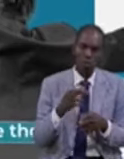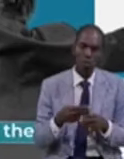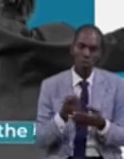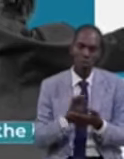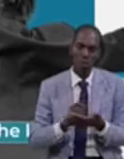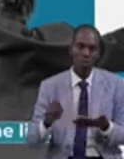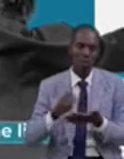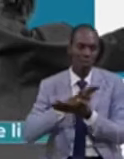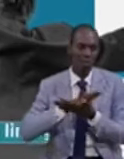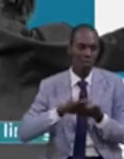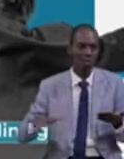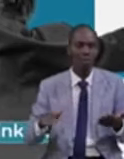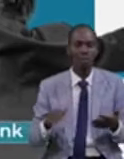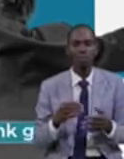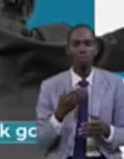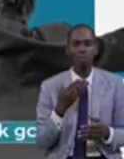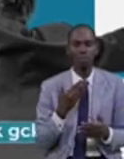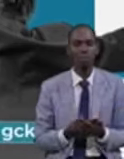contacts